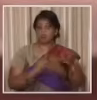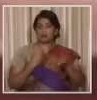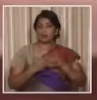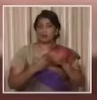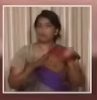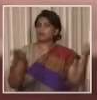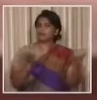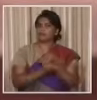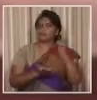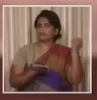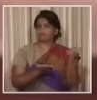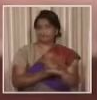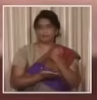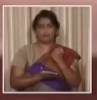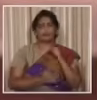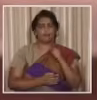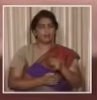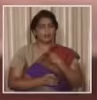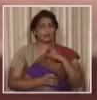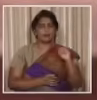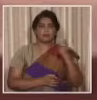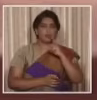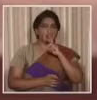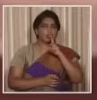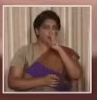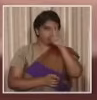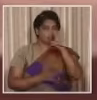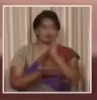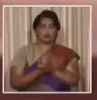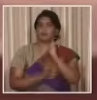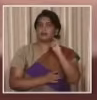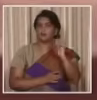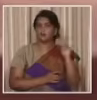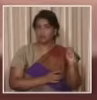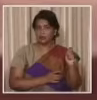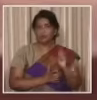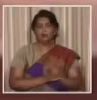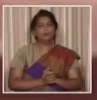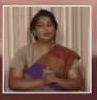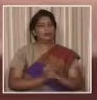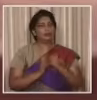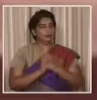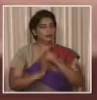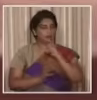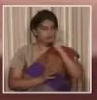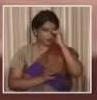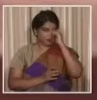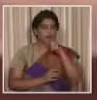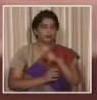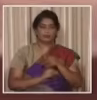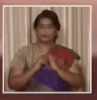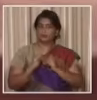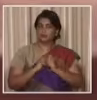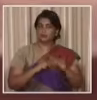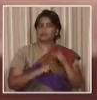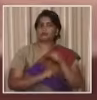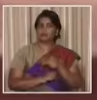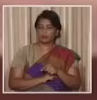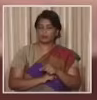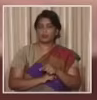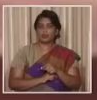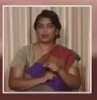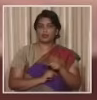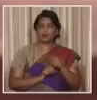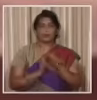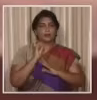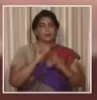ටික කඩලා ඉවත් කරනවායි කියලා නියෝග කළ දින 14ක නෝටිස් ඉෂු කරනවා. ගරු කතානායකතුමනි මේ කටයුත්ත යනකොට මේක රේකී